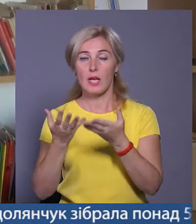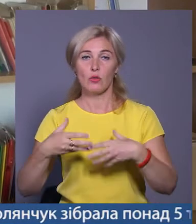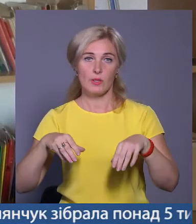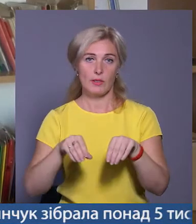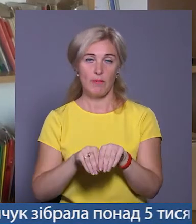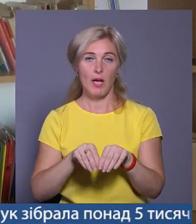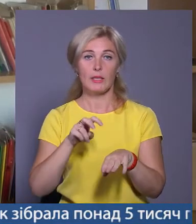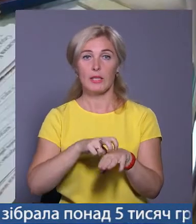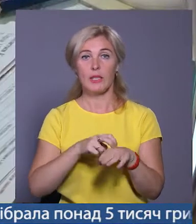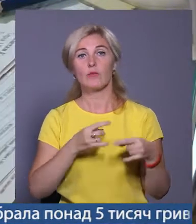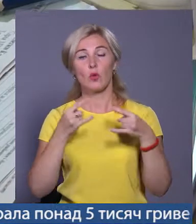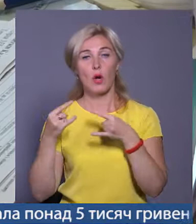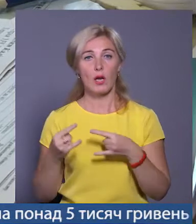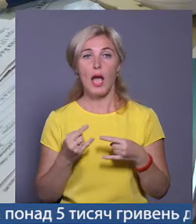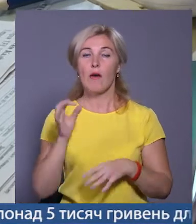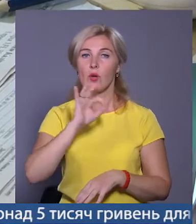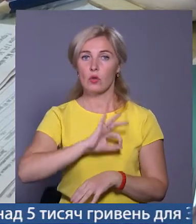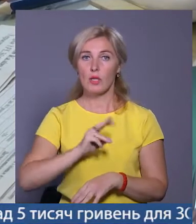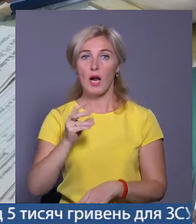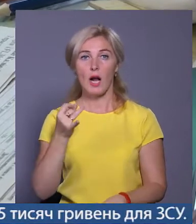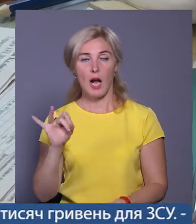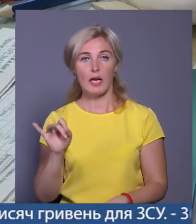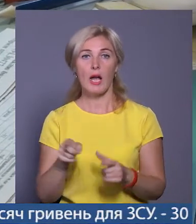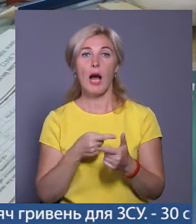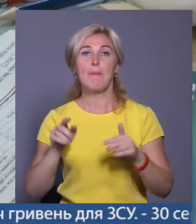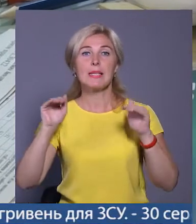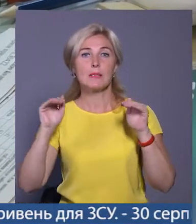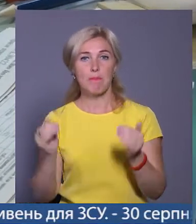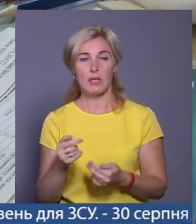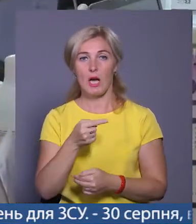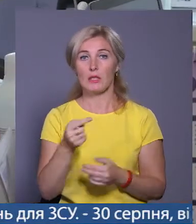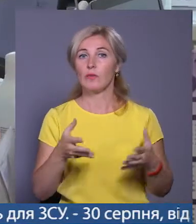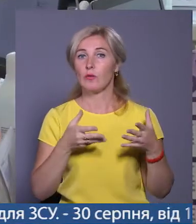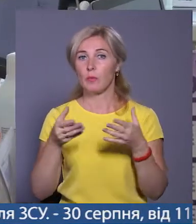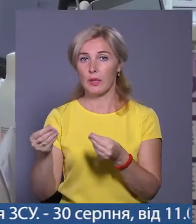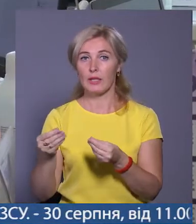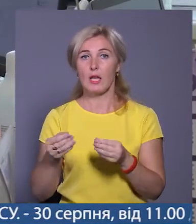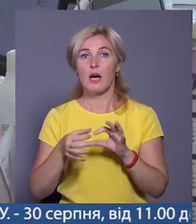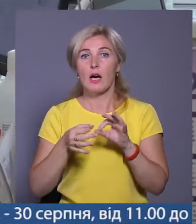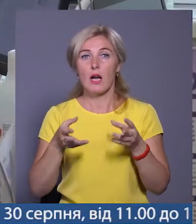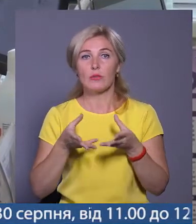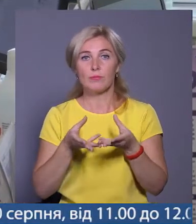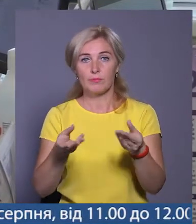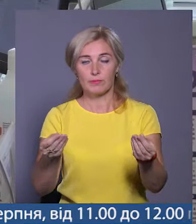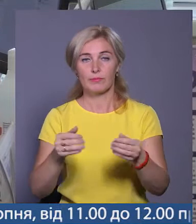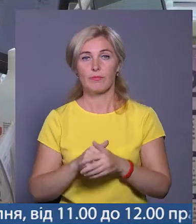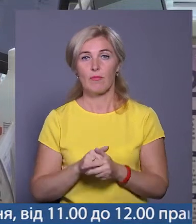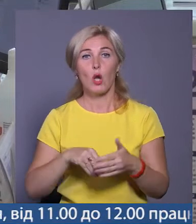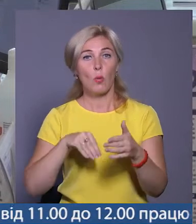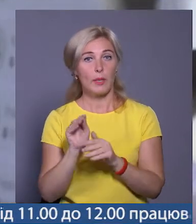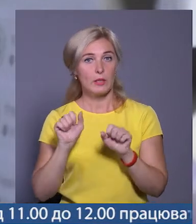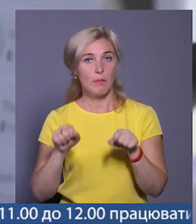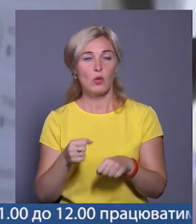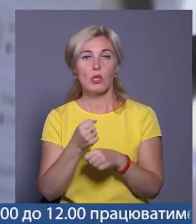лікаря, пройти флюорографію. Використовують калій йодид, аби зменшити негативний вплив радіоактивного йоду на щитоподібну залозу. Придбати його